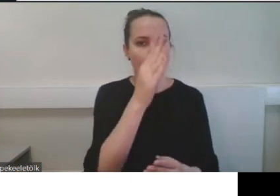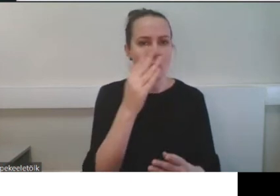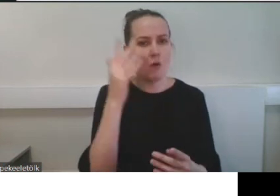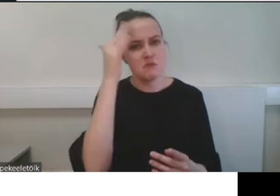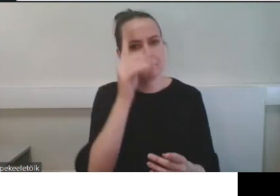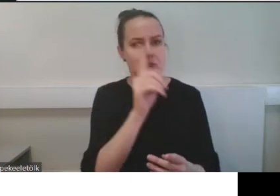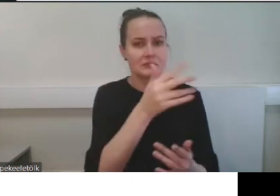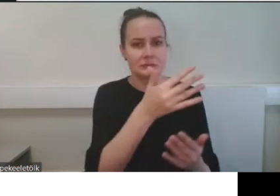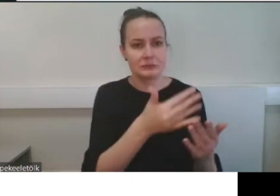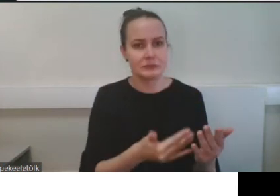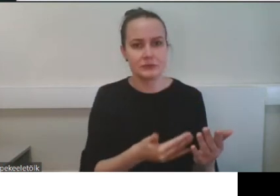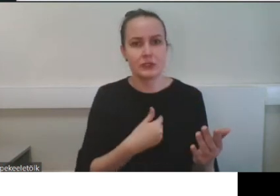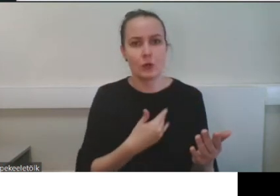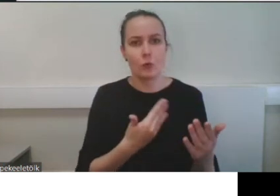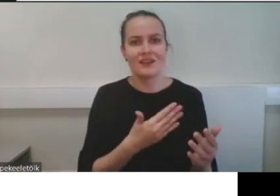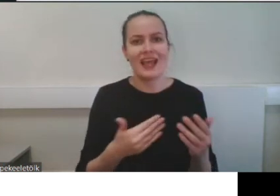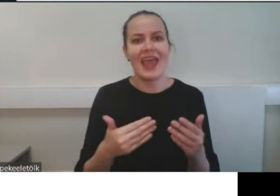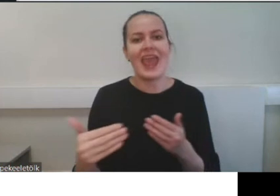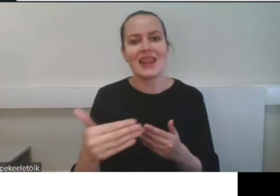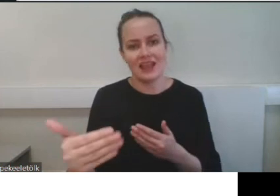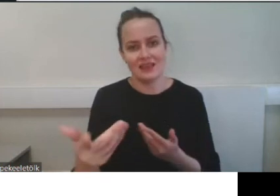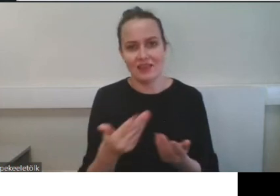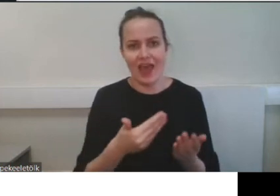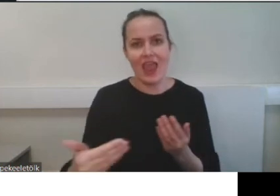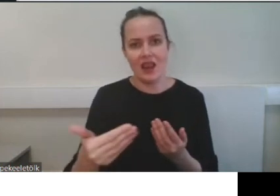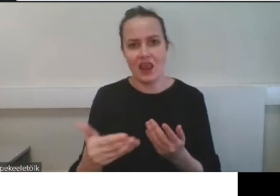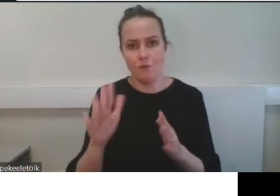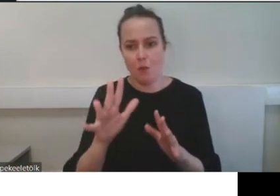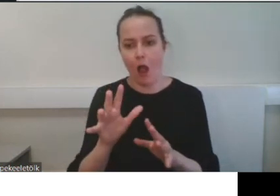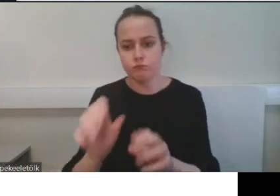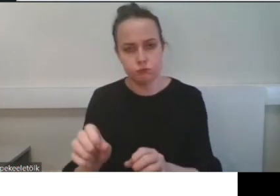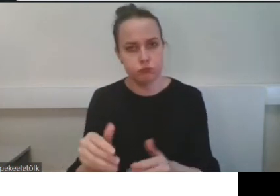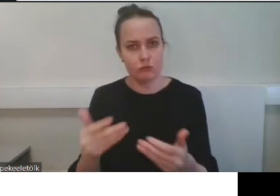aidata, ju väga palju mõjutab hinnangud sellele,